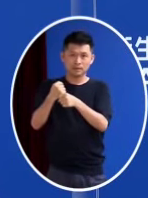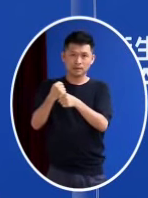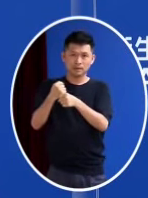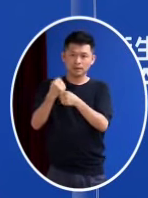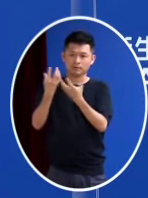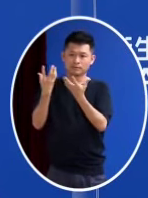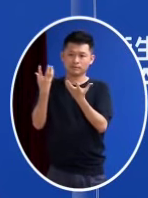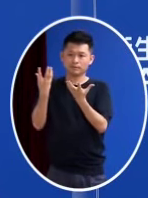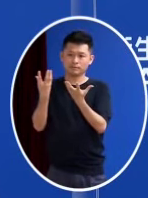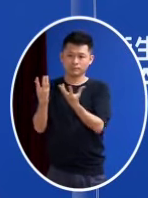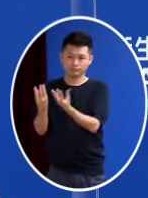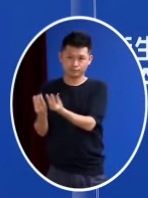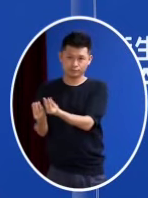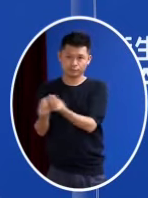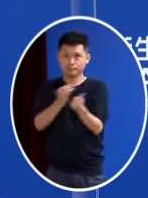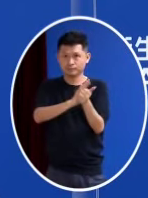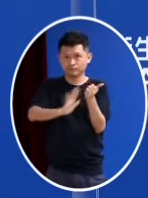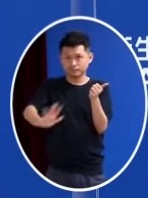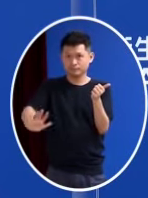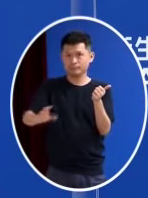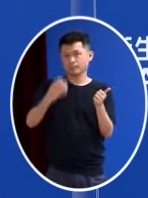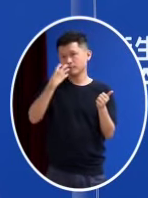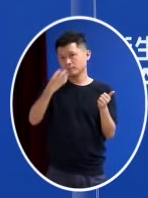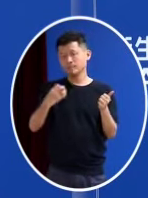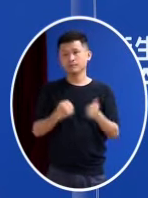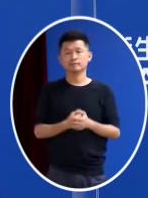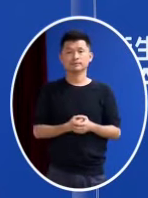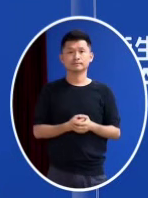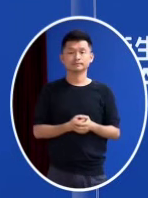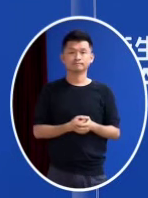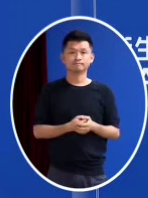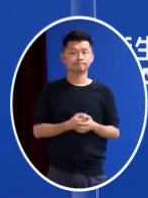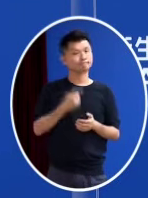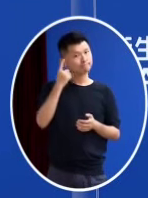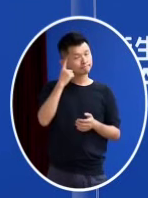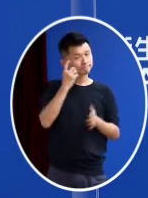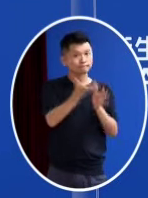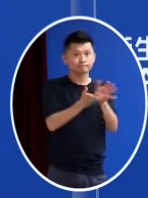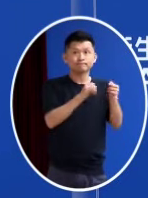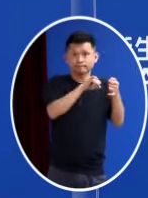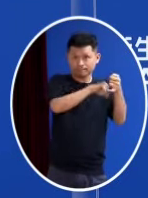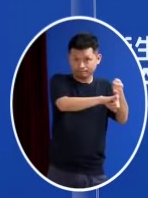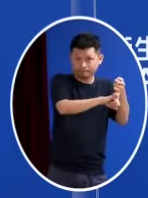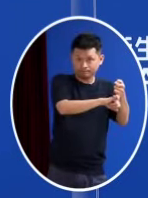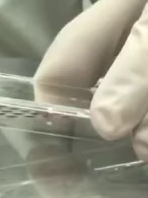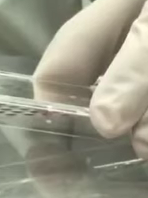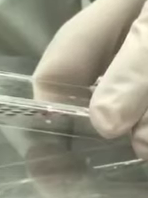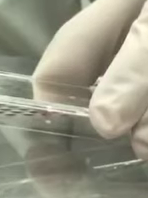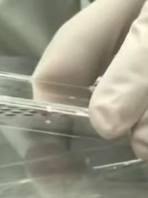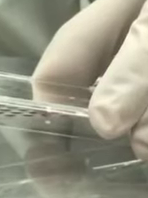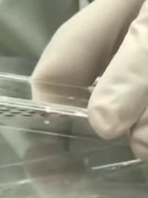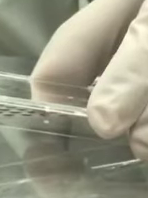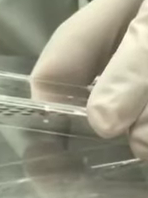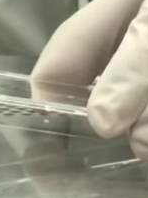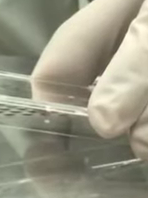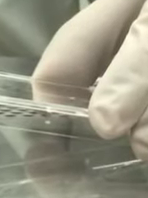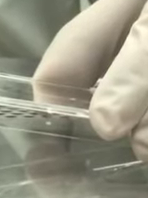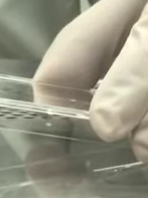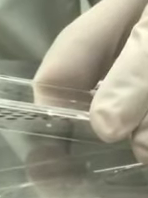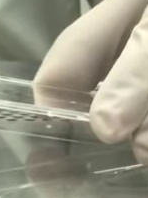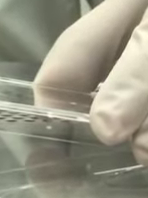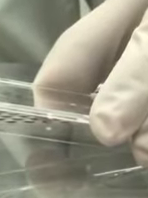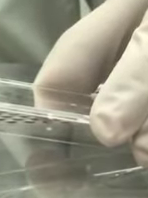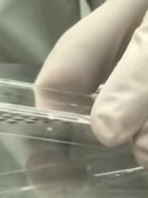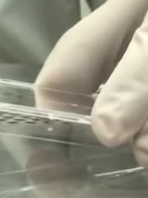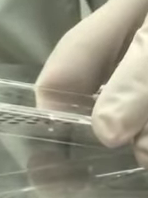低。所以我们现在比较趋向于在预购或是 COVID 那样的一个平台。 主委中心强调，未来采购